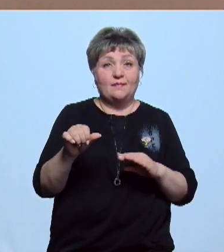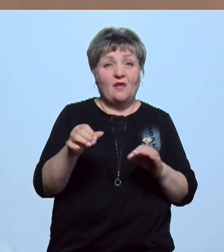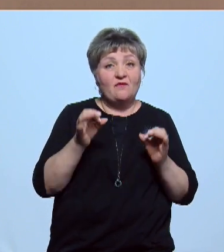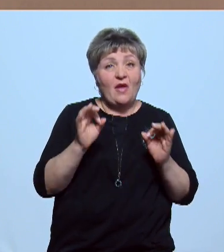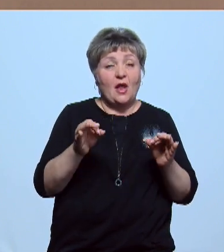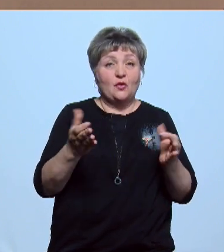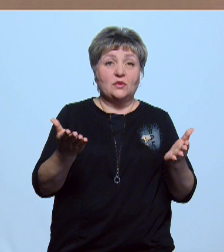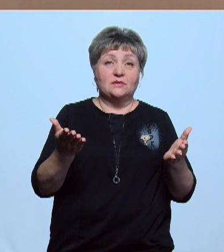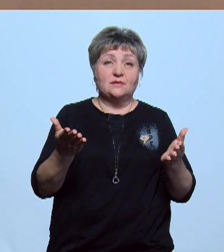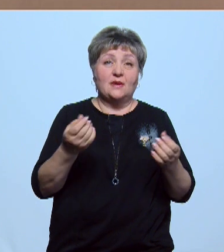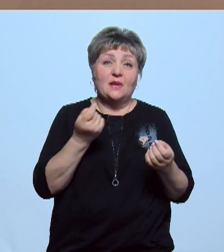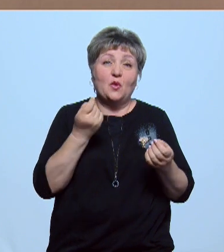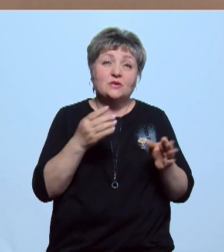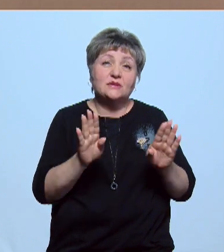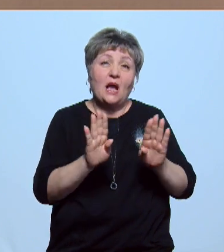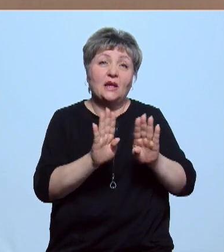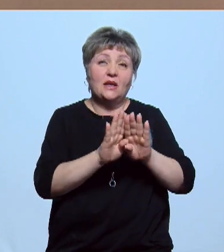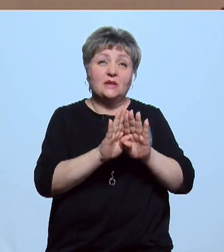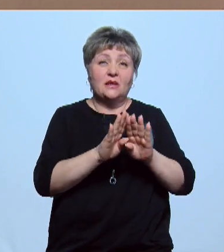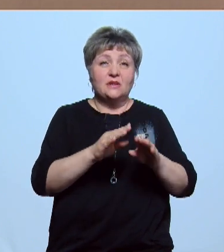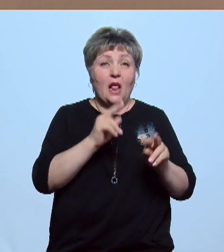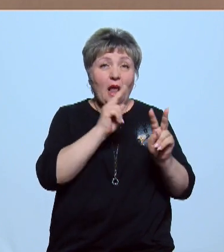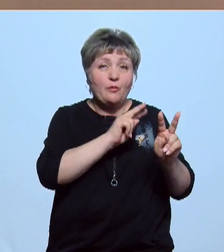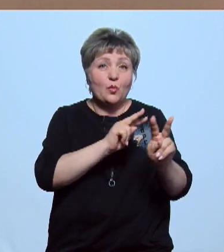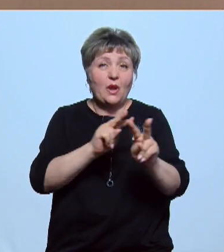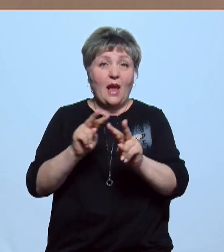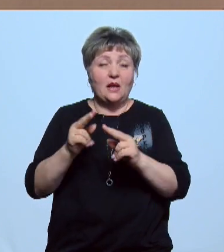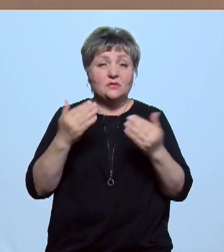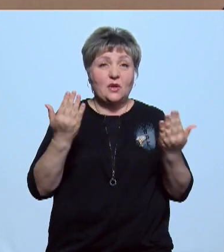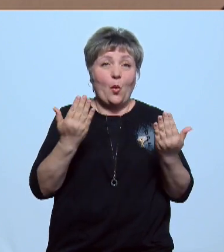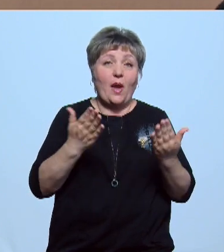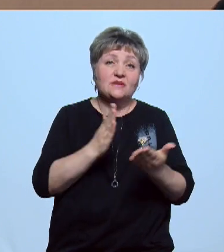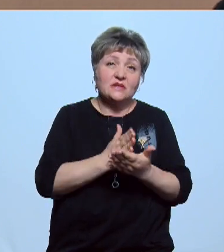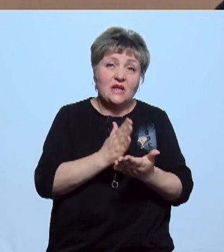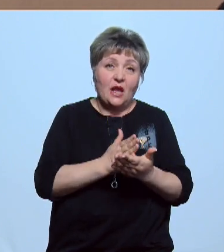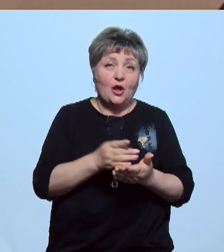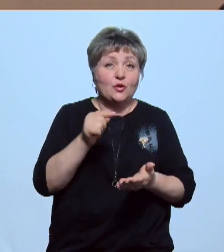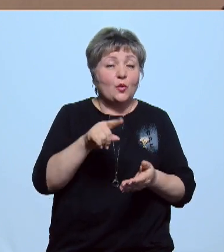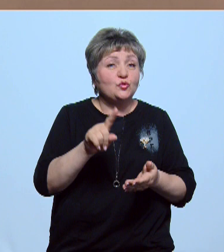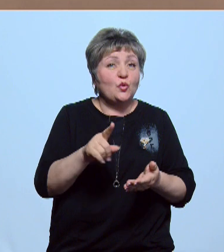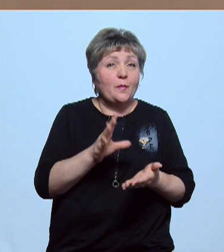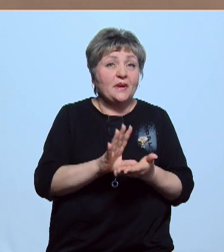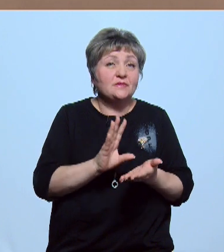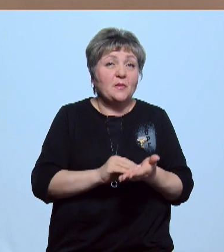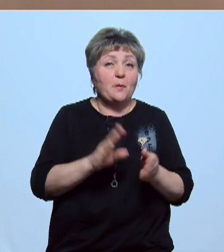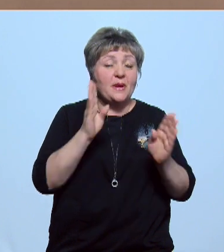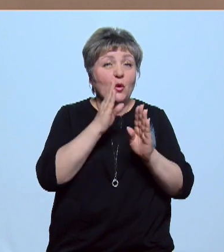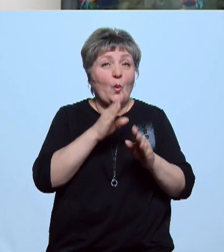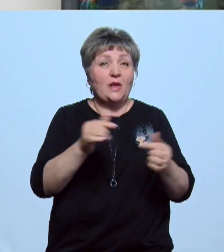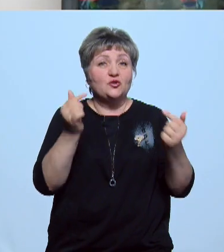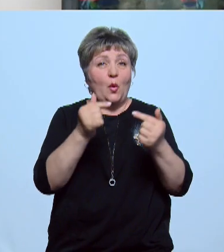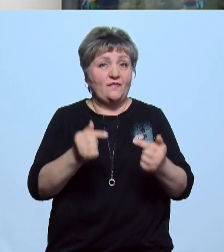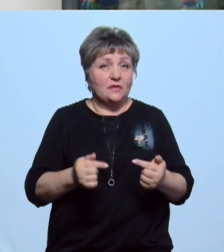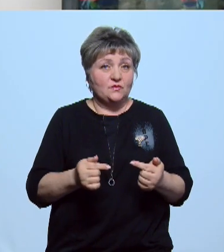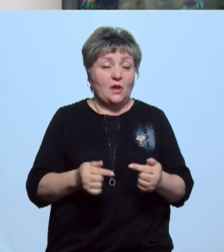интровертность, такую несколько закрытость, наблюдательность, вот такое вот то, что в принципе природе тоже